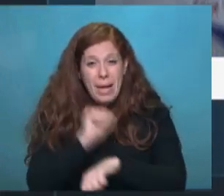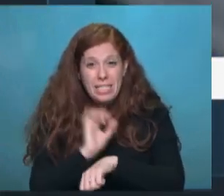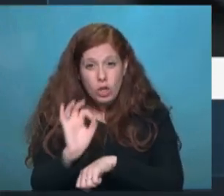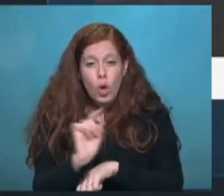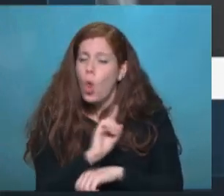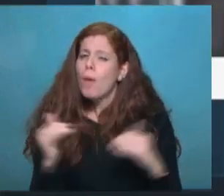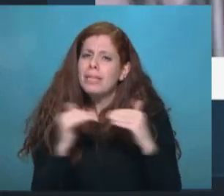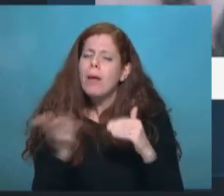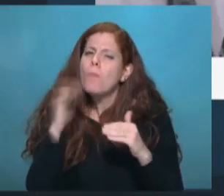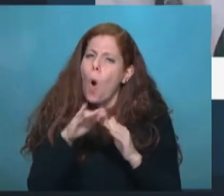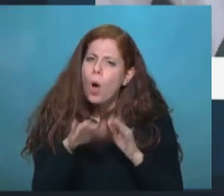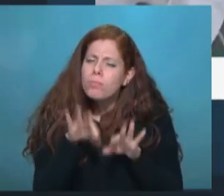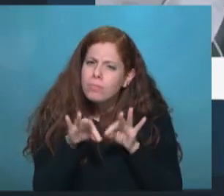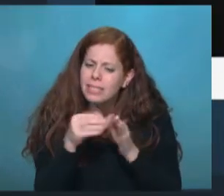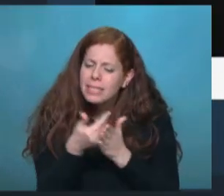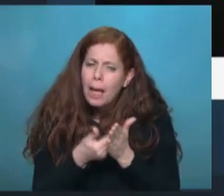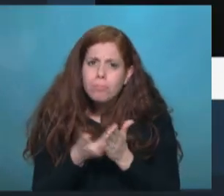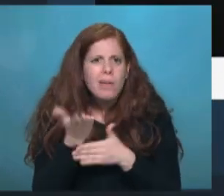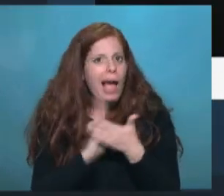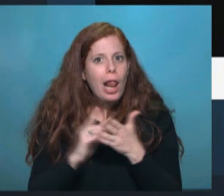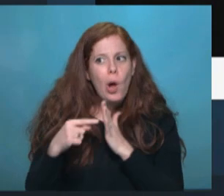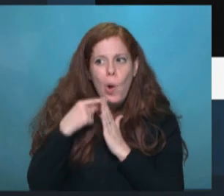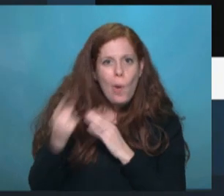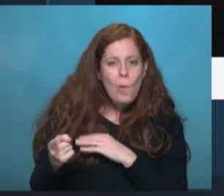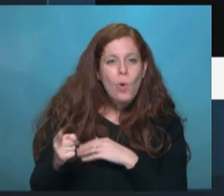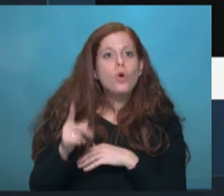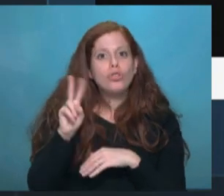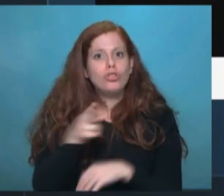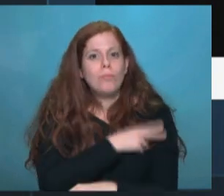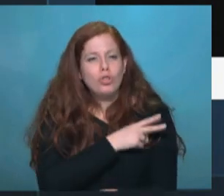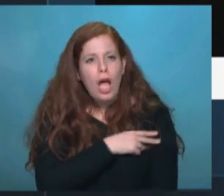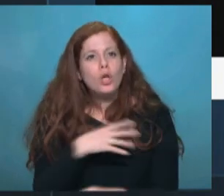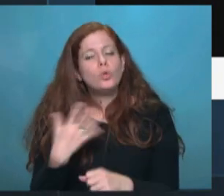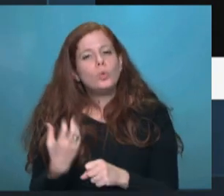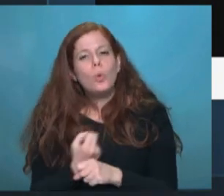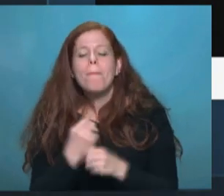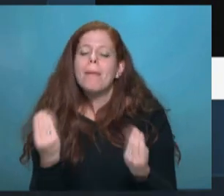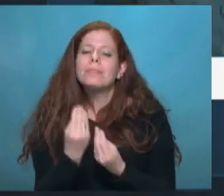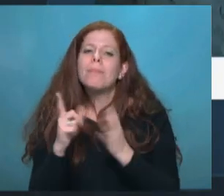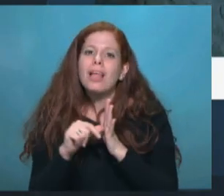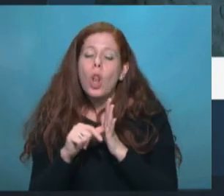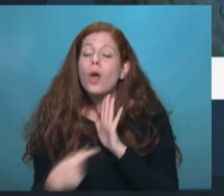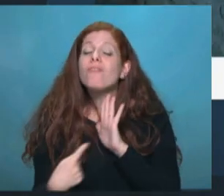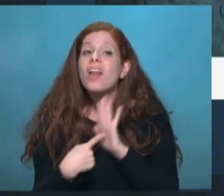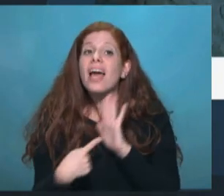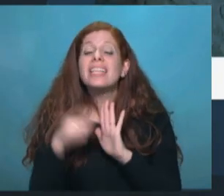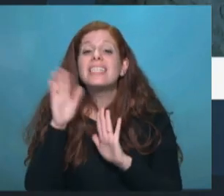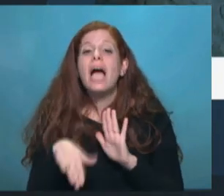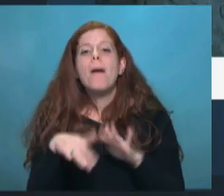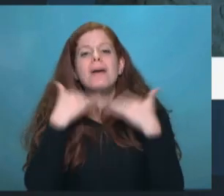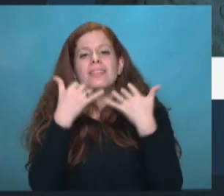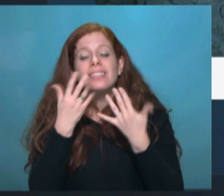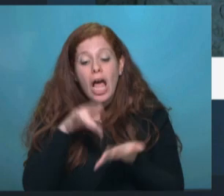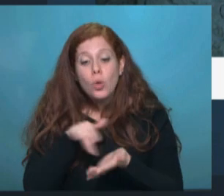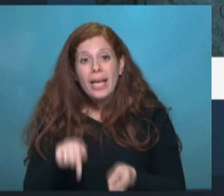ממצאים, חלקם לא הוצגו בפניו, שיש בידי המשטרה, שהושגו בין היתר באמצעים טכנולוגיים, ולכן גם הגרסה הנוכחית